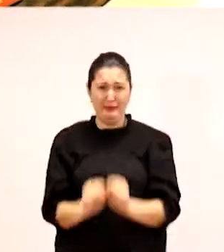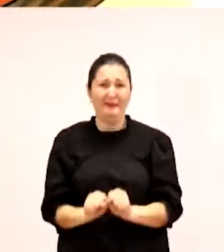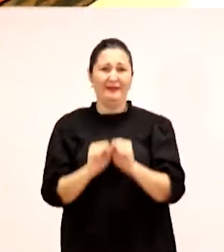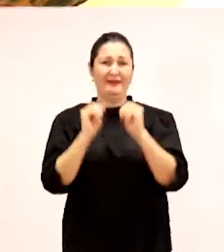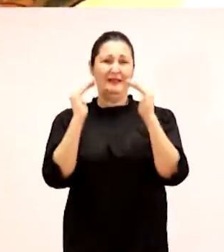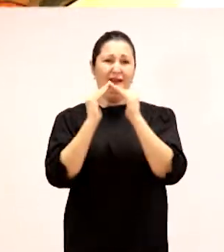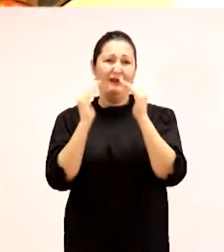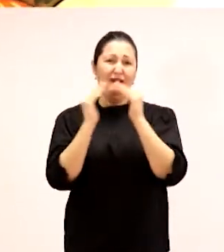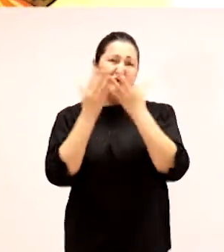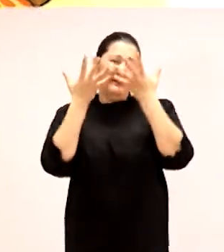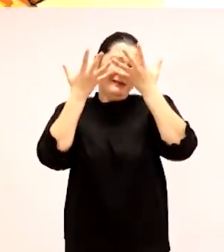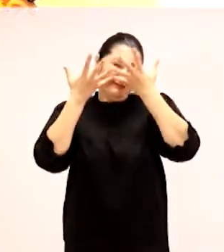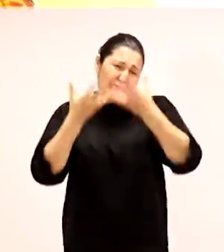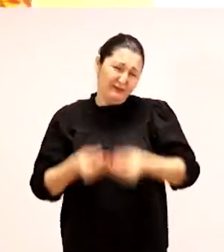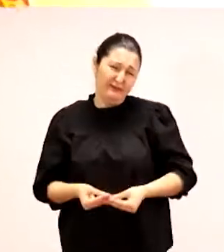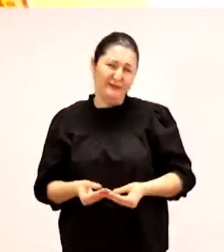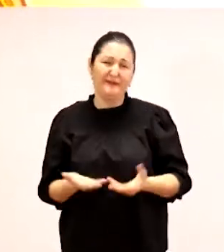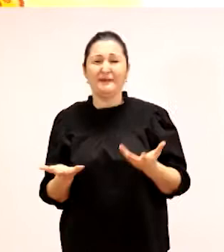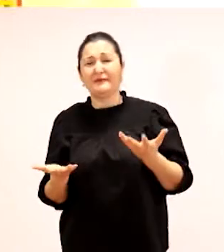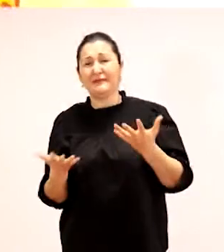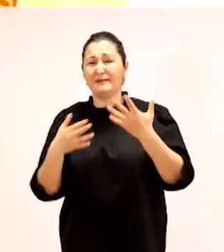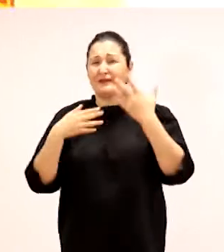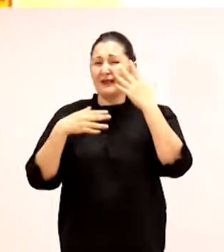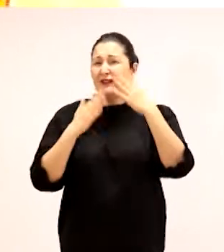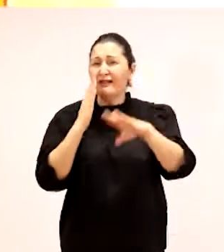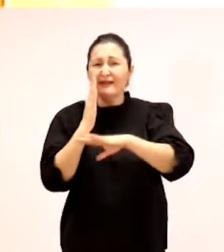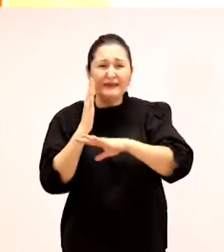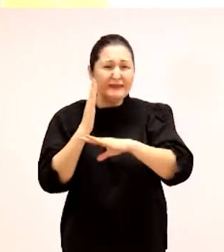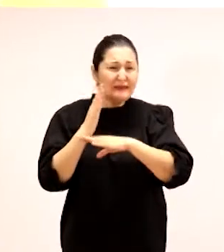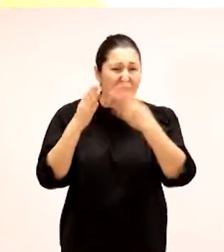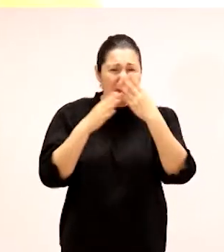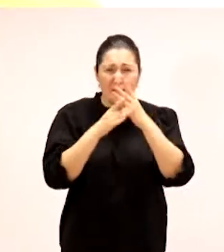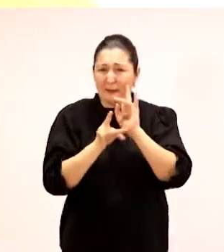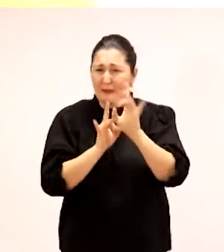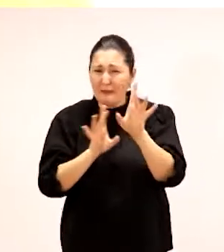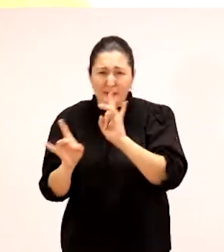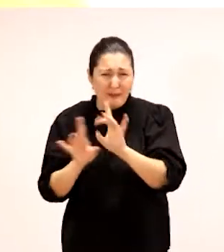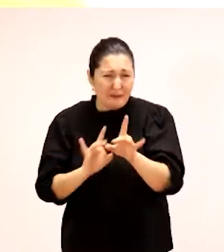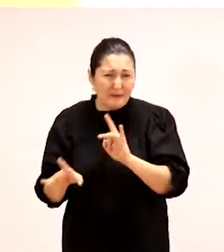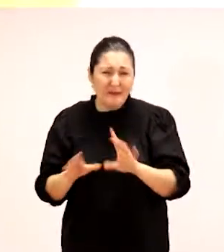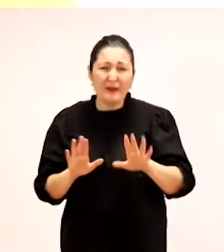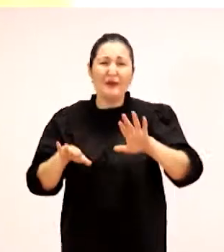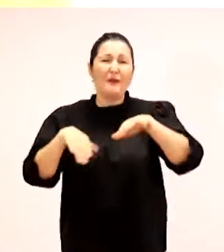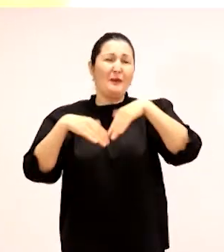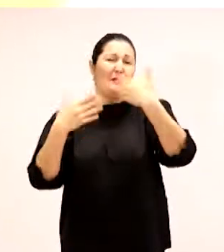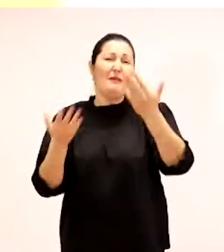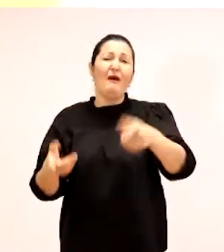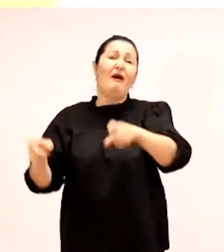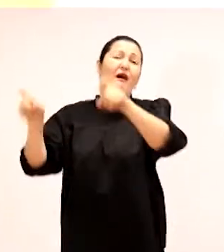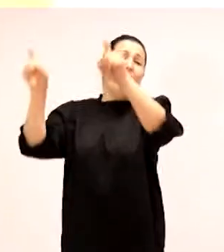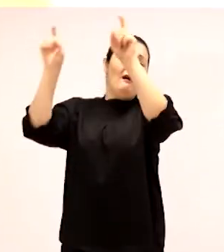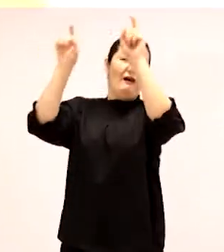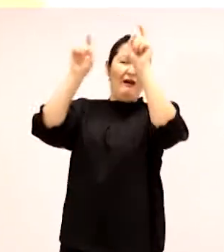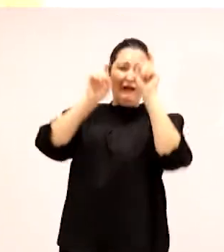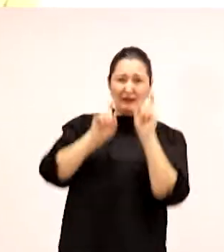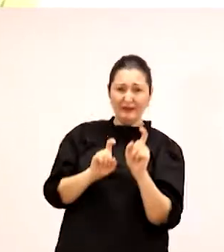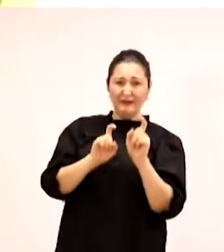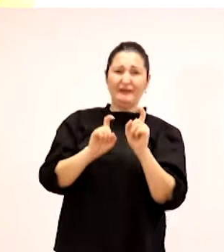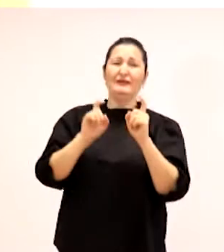Раздавил теремок. Затрещал теремок. Упал на бок и